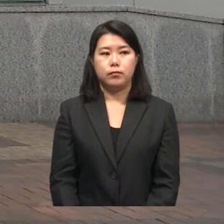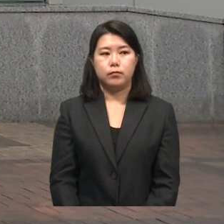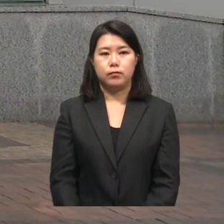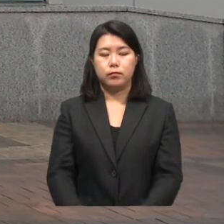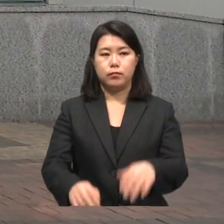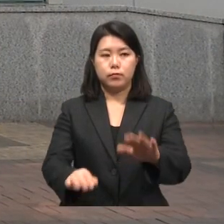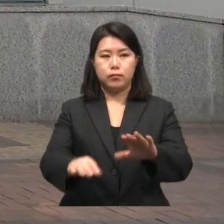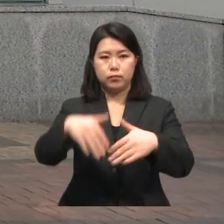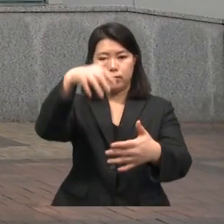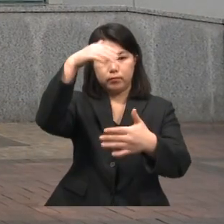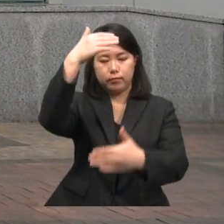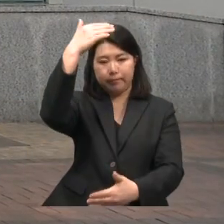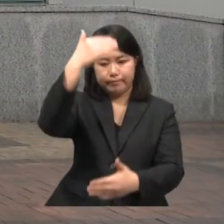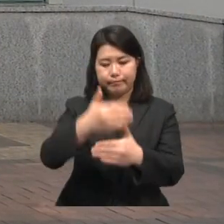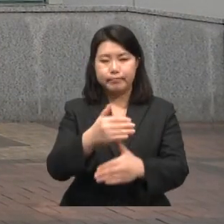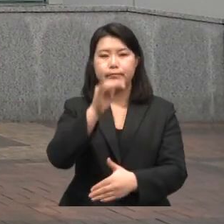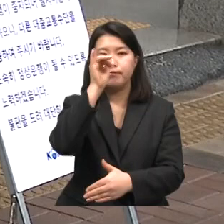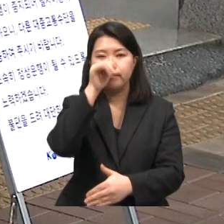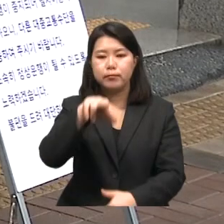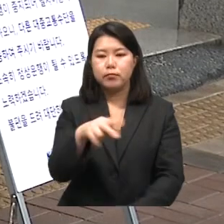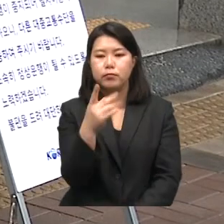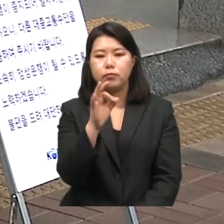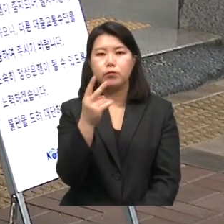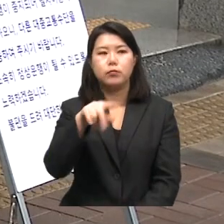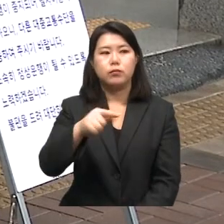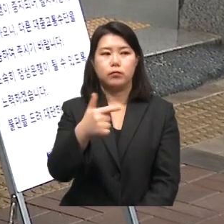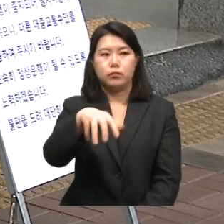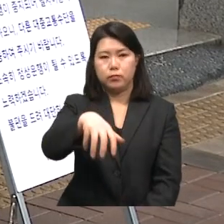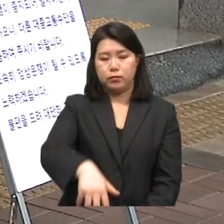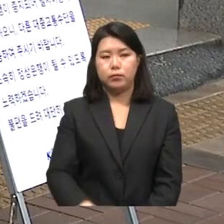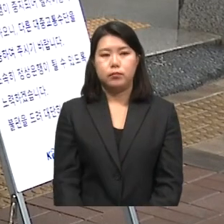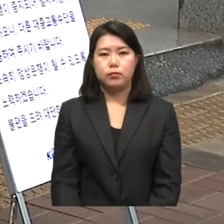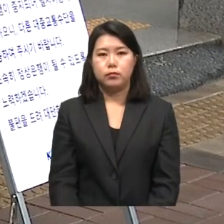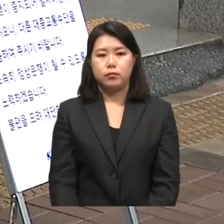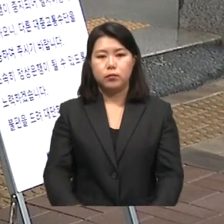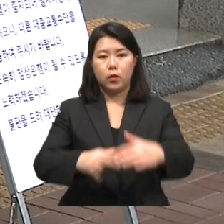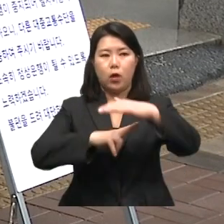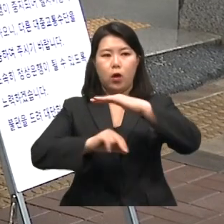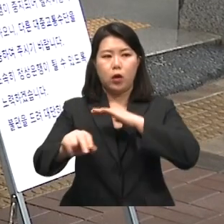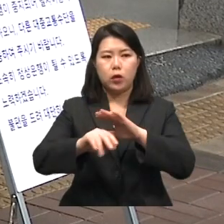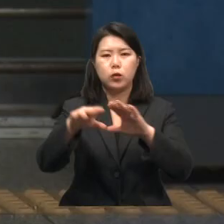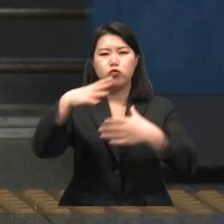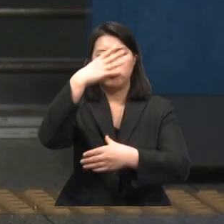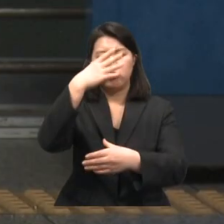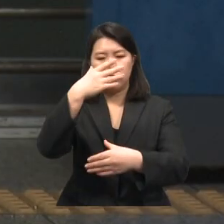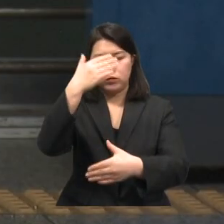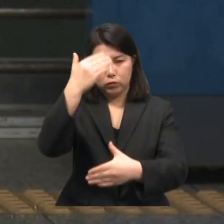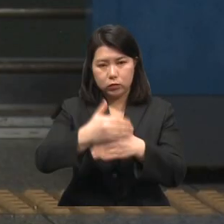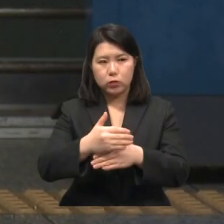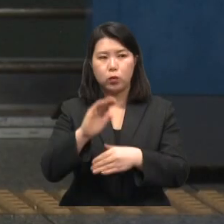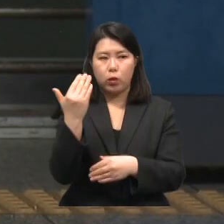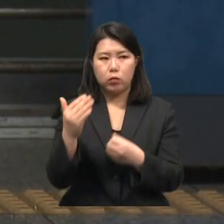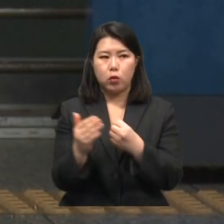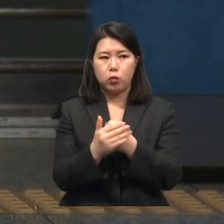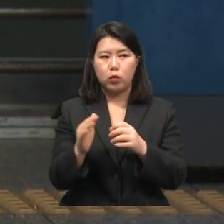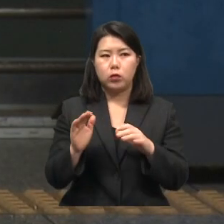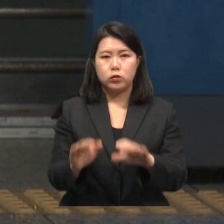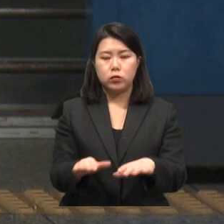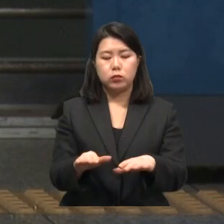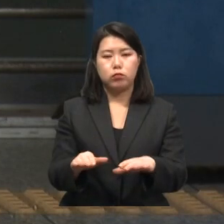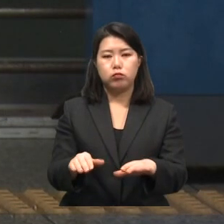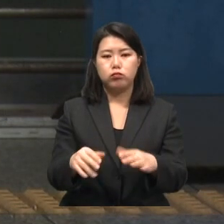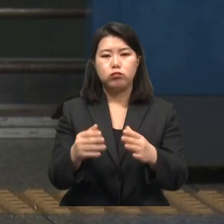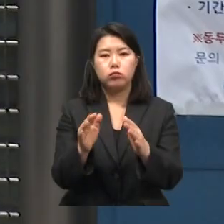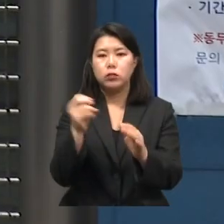철제 셔터가 내려져 있는 소요산역 입구. 열차 운행 중지 안내판에는 언제 운행이 재개되는지에 대한